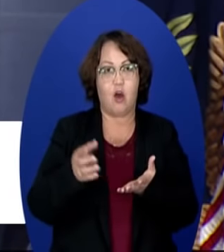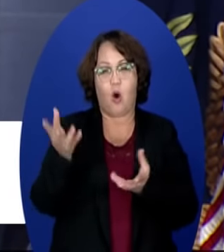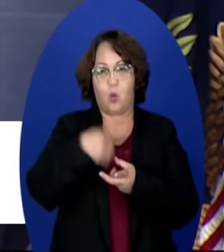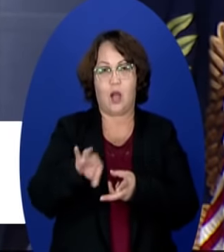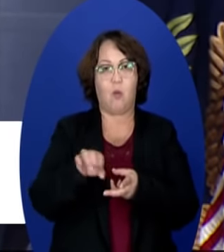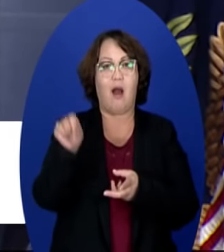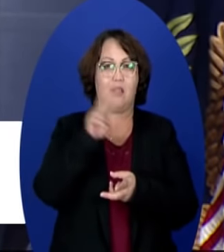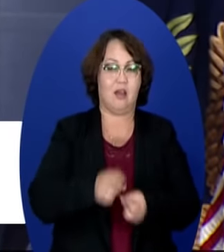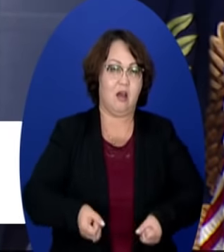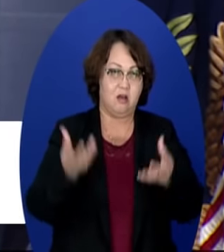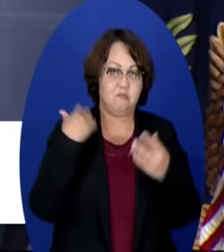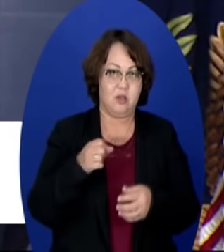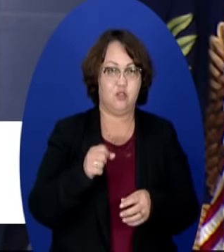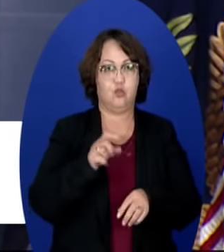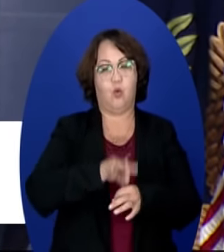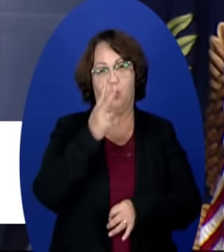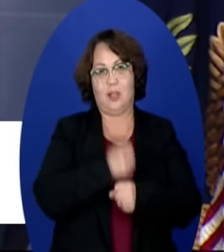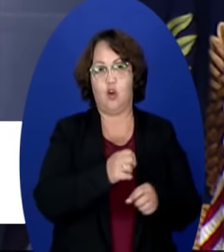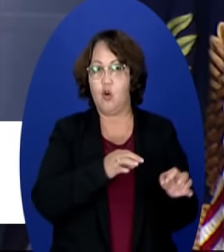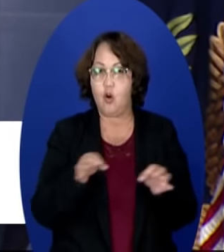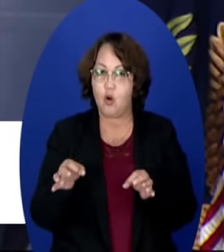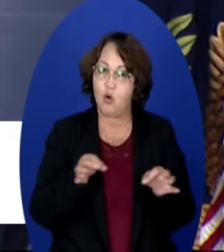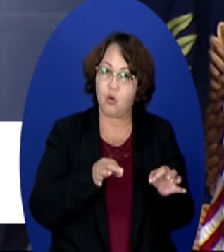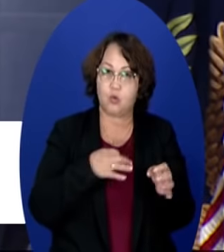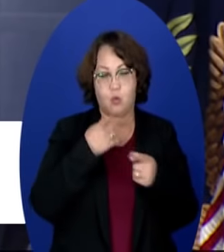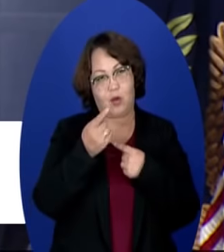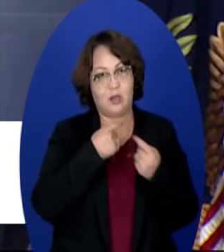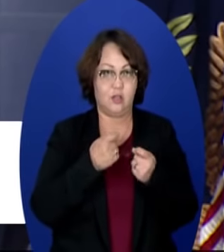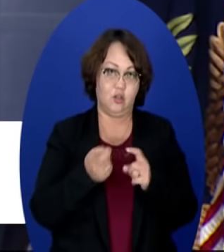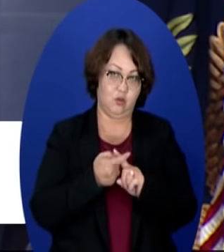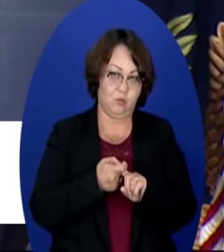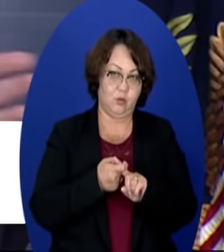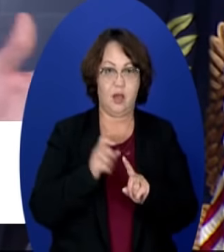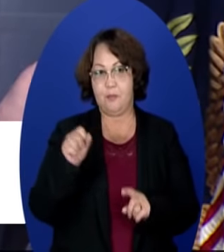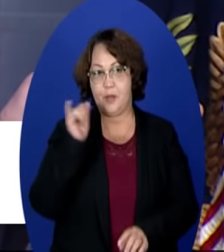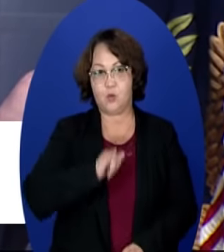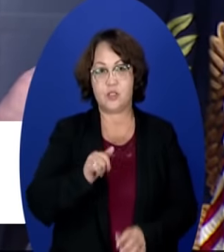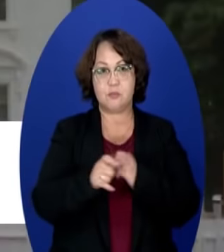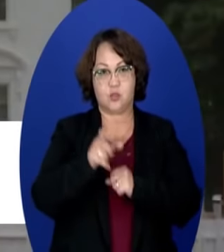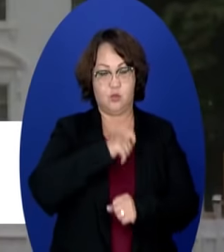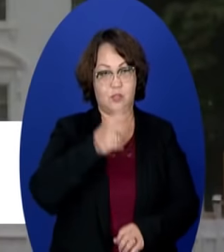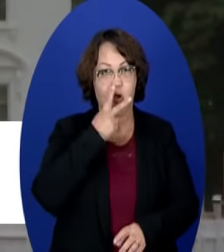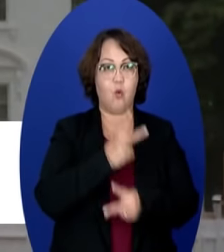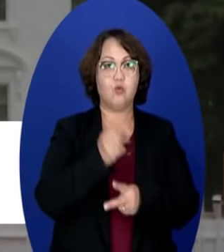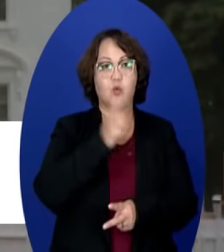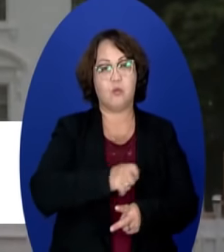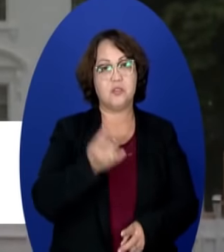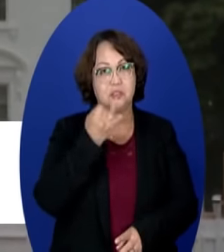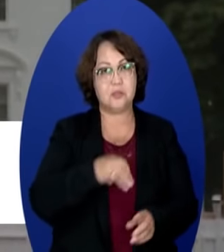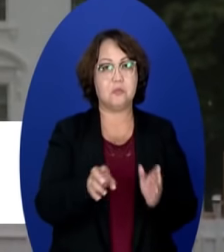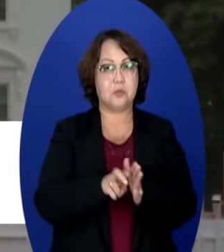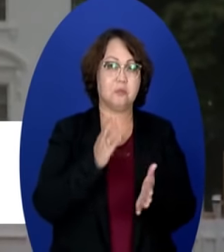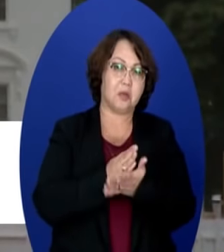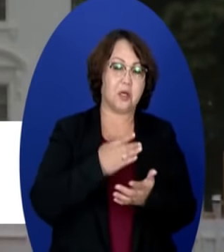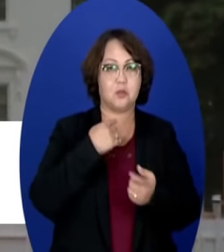байна. За сонгуулийн товыг хойшлуулахтай албад асуудал ийхүү хөндөгцөнтэй холбоотойгоор Америкийн мэрэгчлэнүүд хуульчид ийм боломж бий